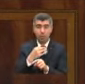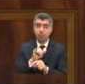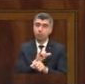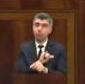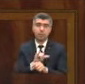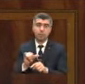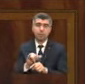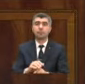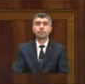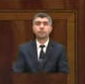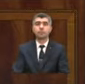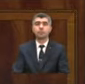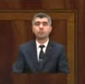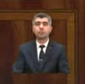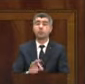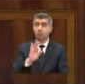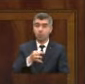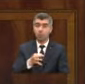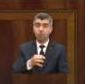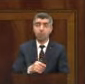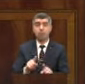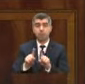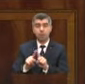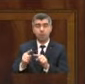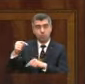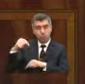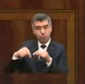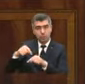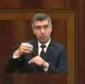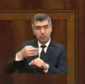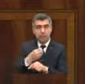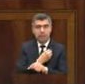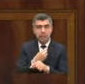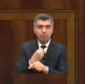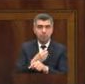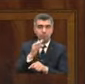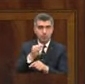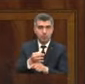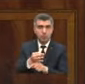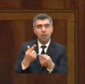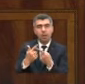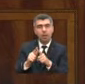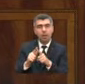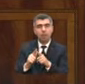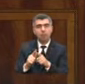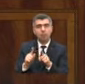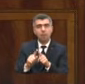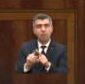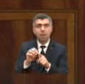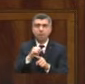وغير مقبول. نعم إن فتح باب الاستثمار في القطاع الصحي أمام الأجانب على غير القطاعات أخرى أمر